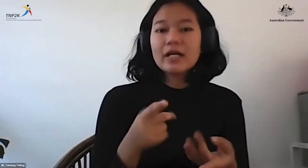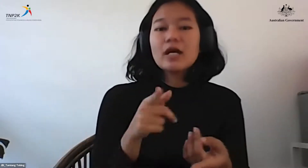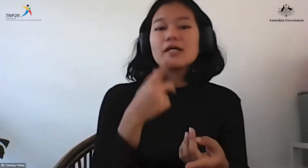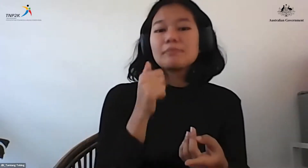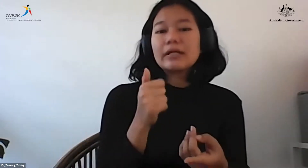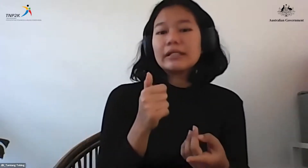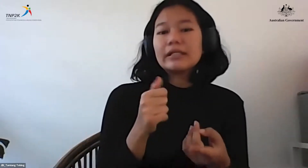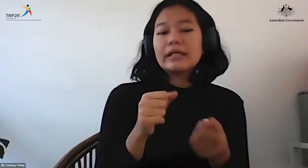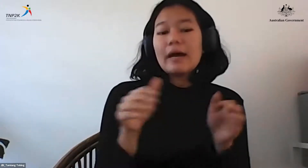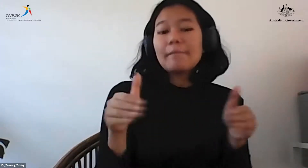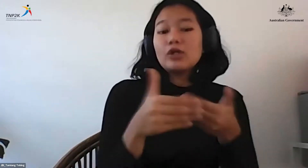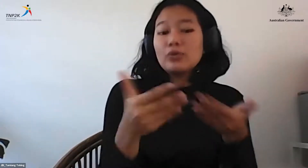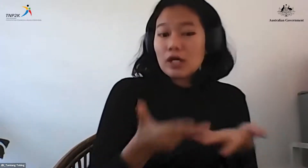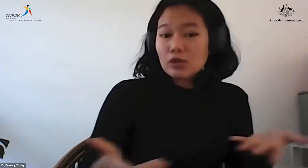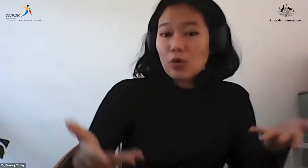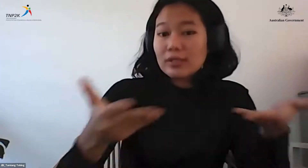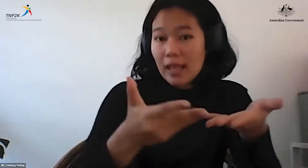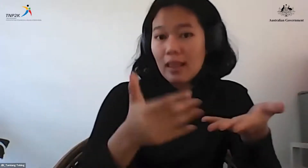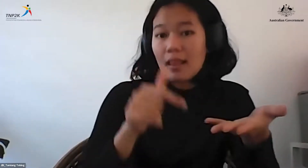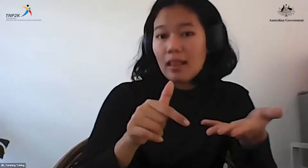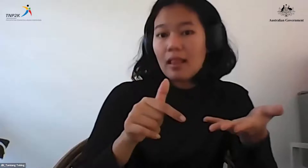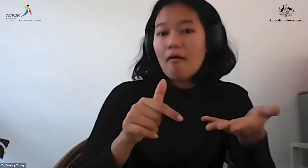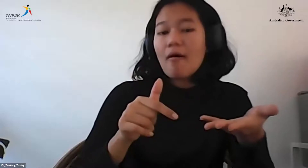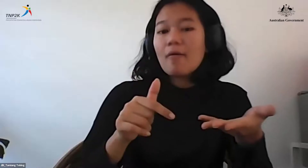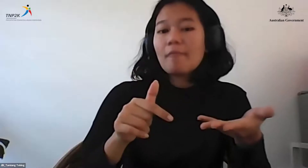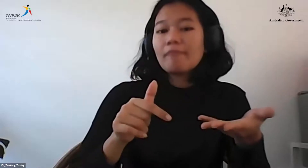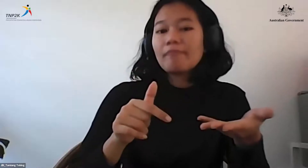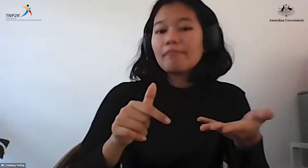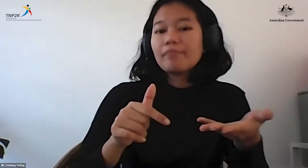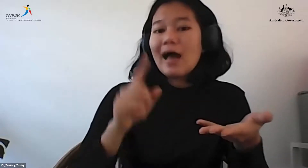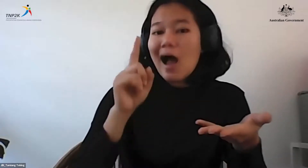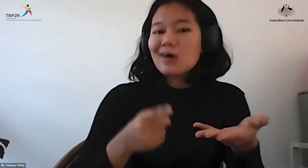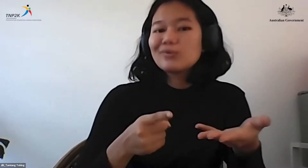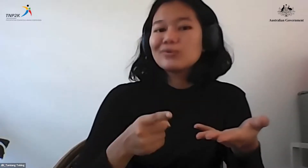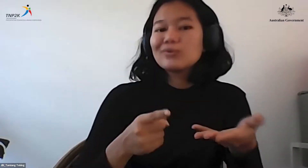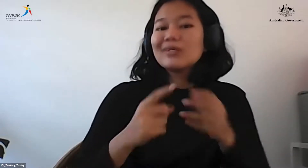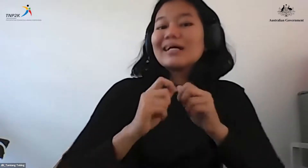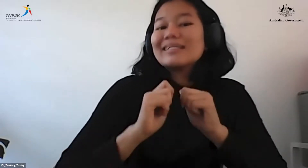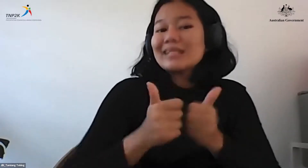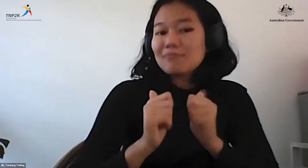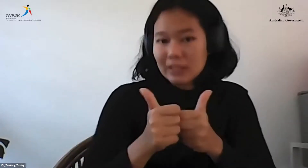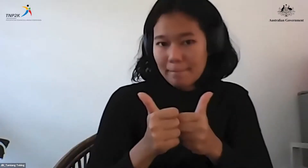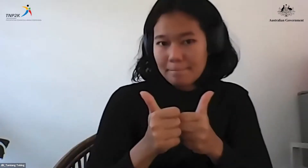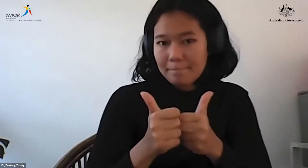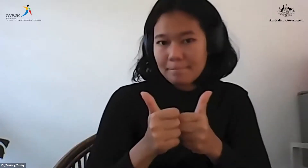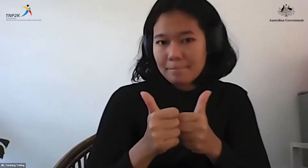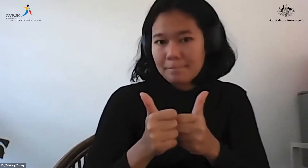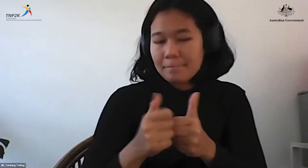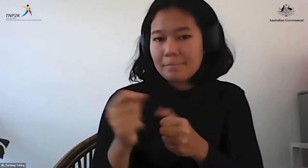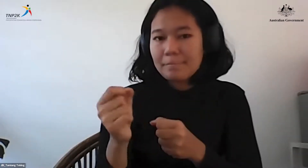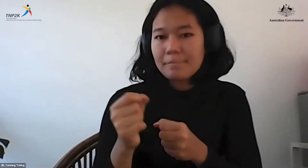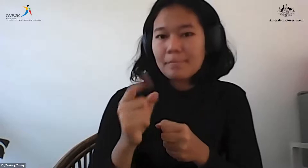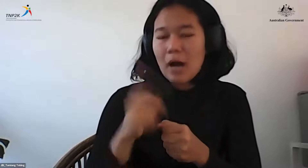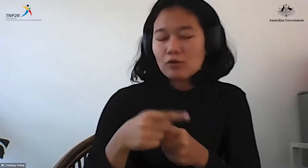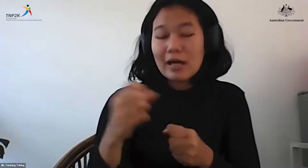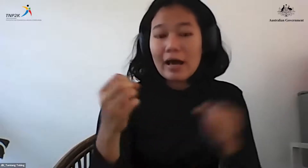sistem perlindungan sosial yang kemudian harus bisa merespon secara cepat, ya, secara